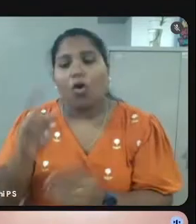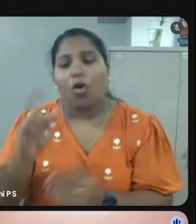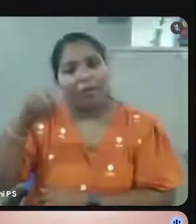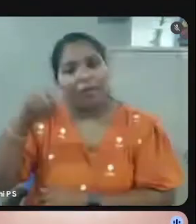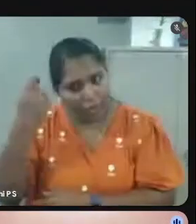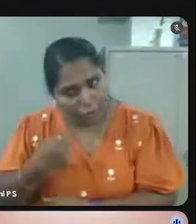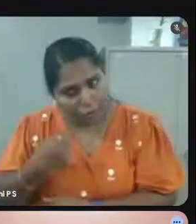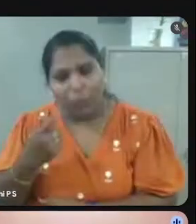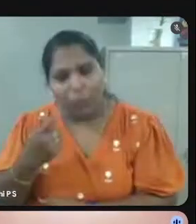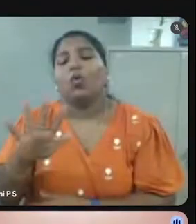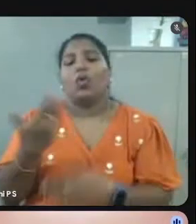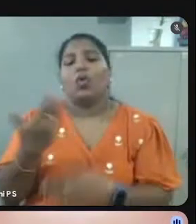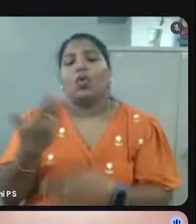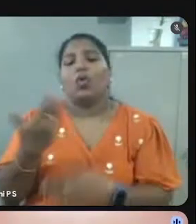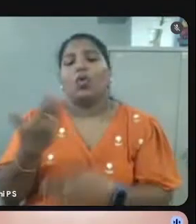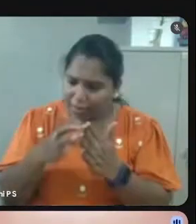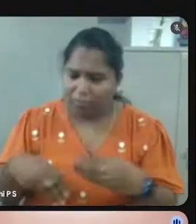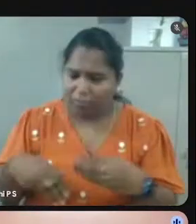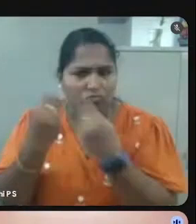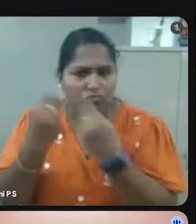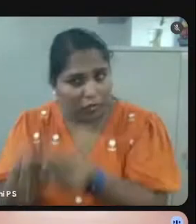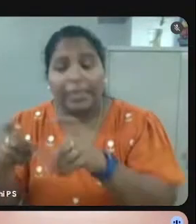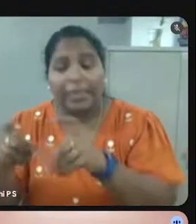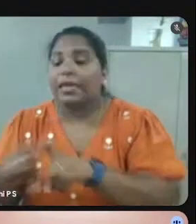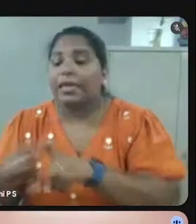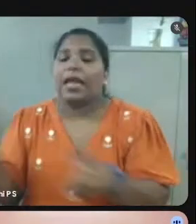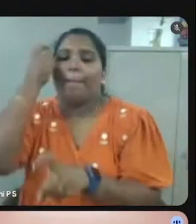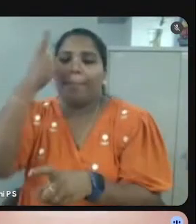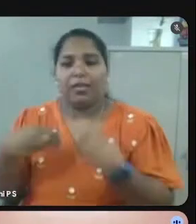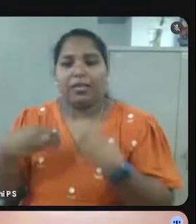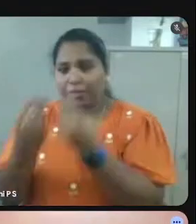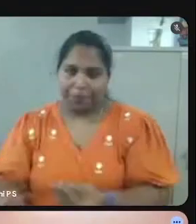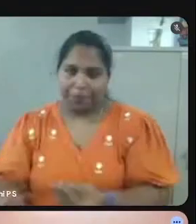ട്രെയിനിങ്ങോടെയും ആർട്ടിക്കിൾസോടെയും ഒരു ക്ലാരിഫിക്കേഷൻ ചെയ്ത് കൊടുക്കും.